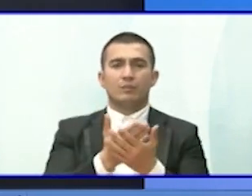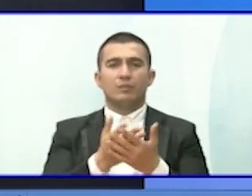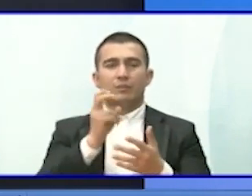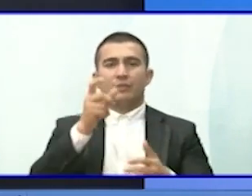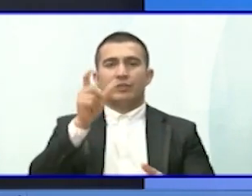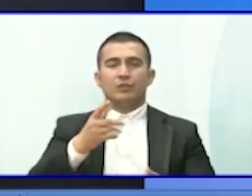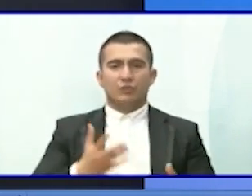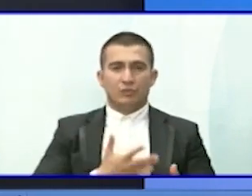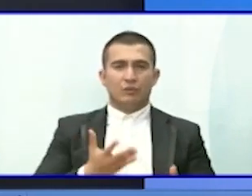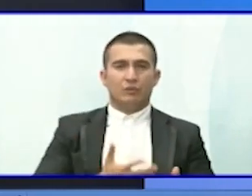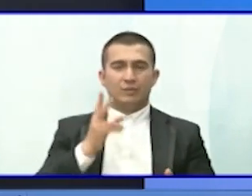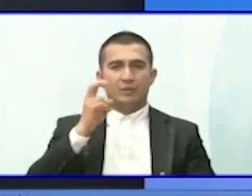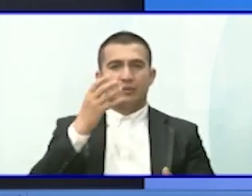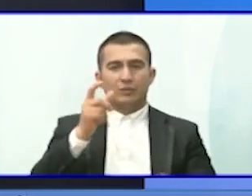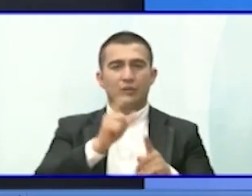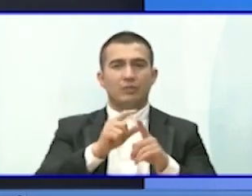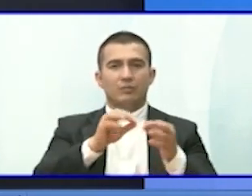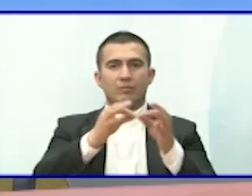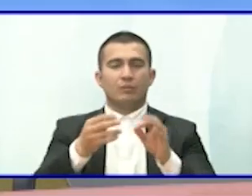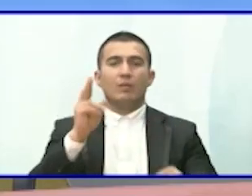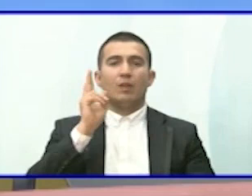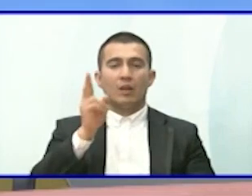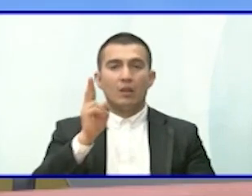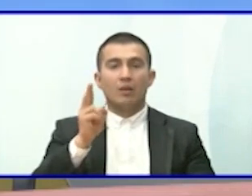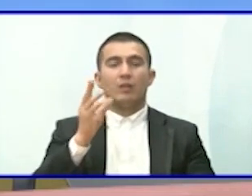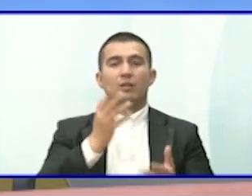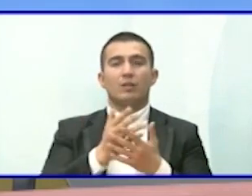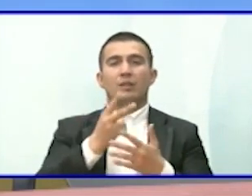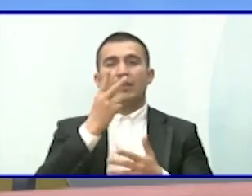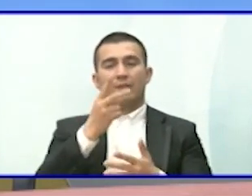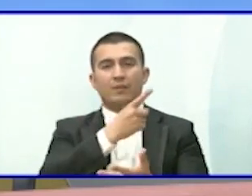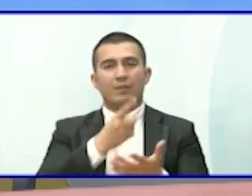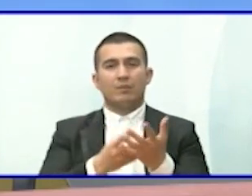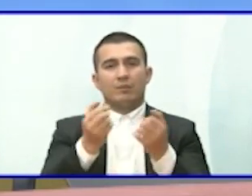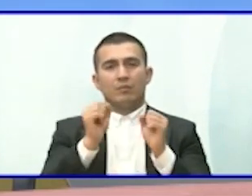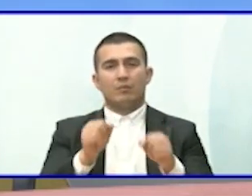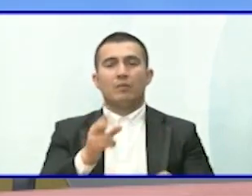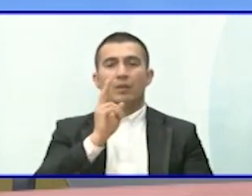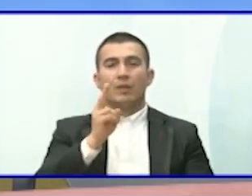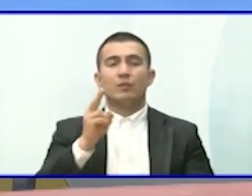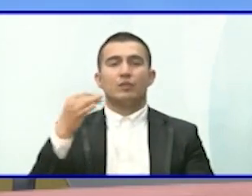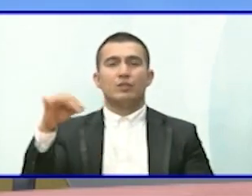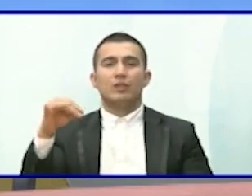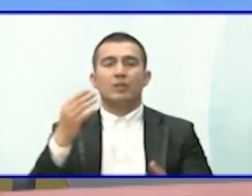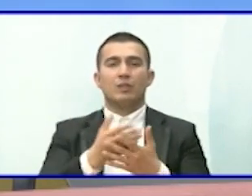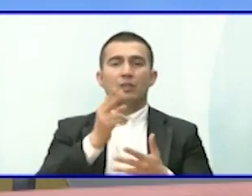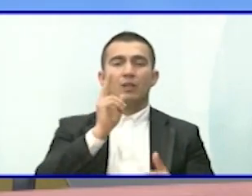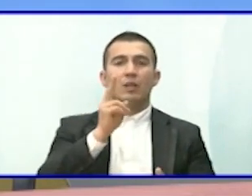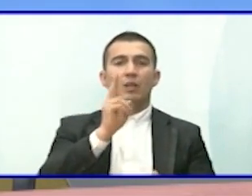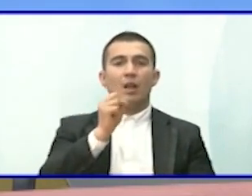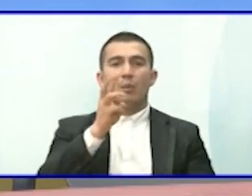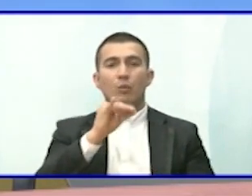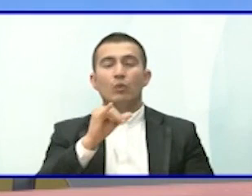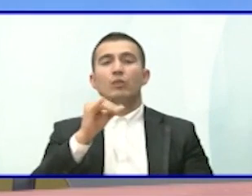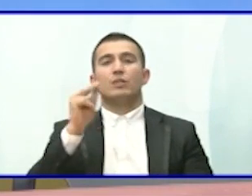выбираем конечно кому чему два вопроса всегда с предлогами